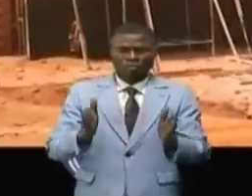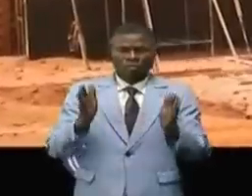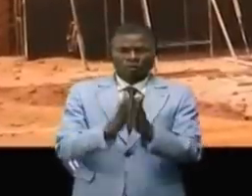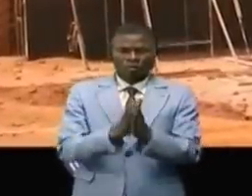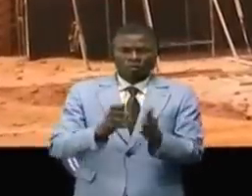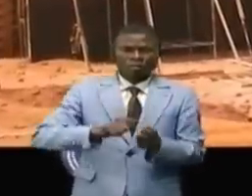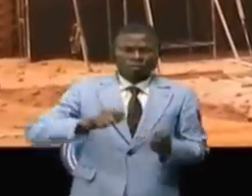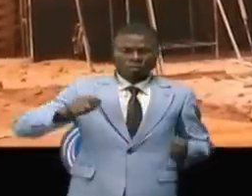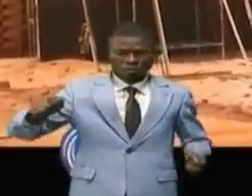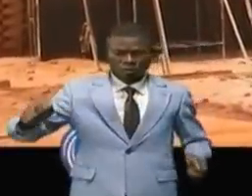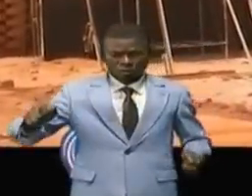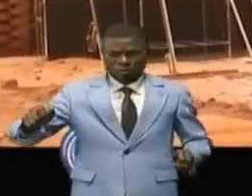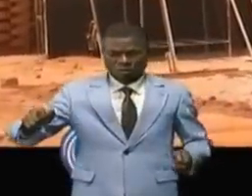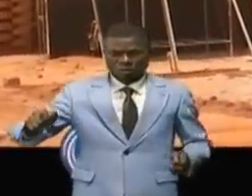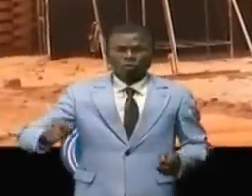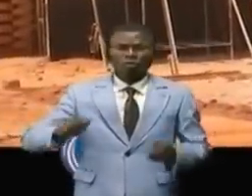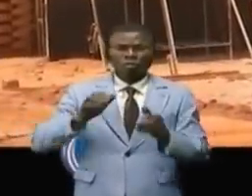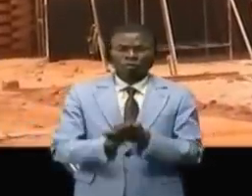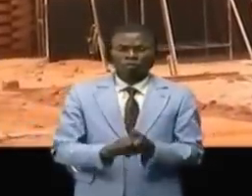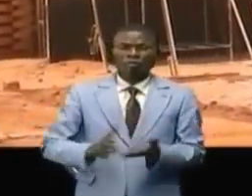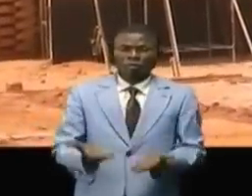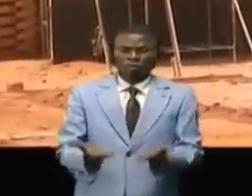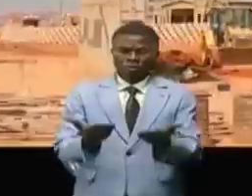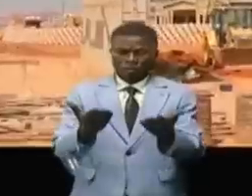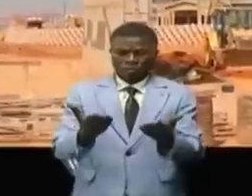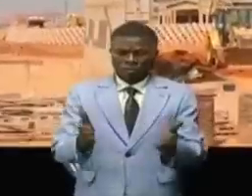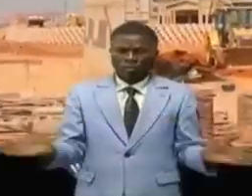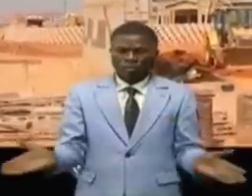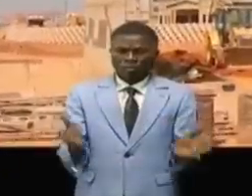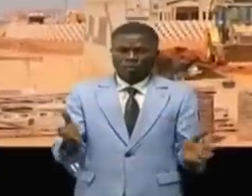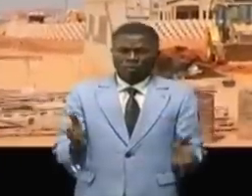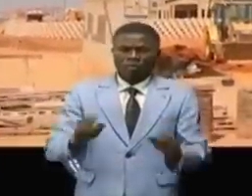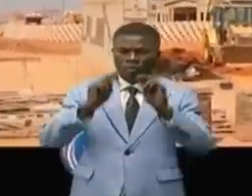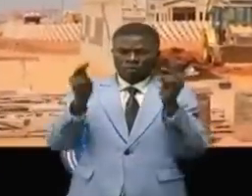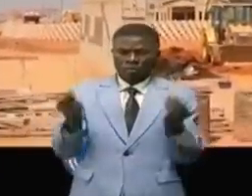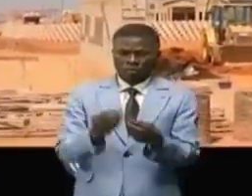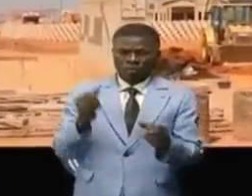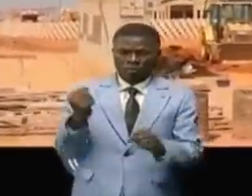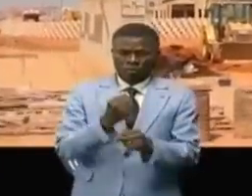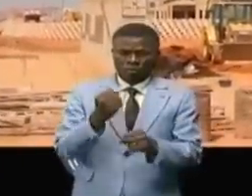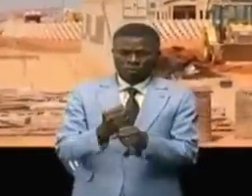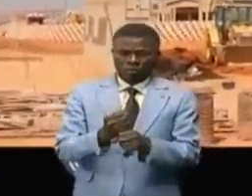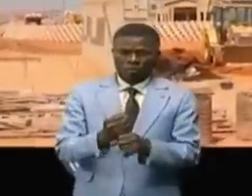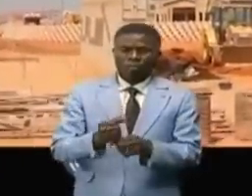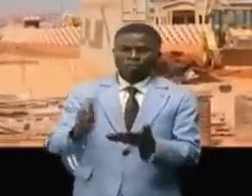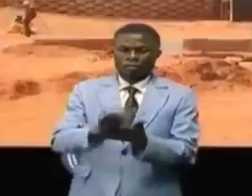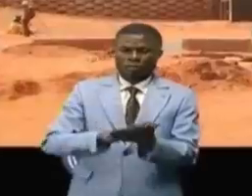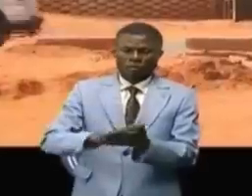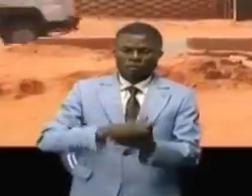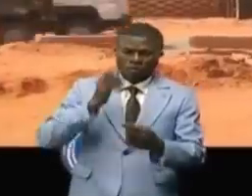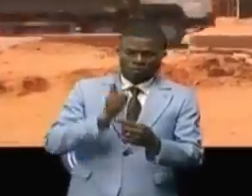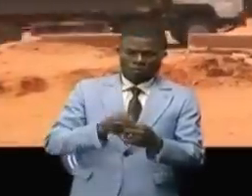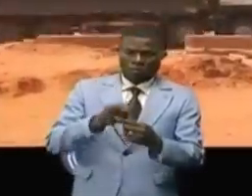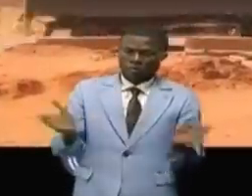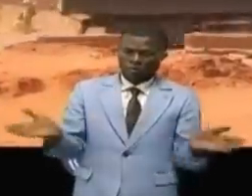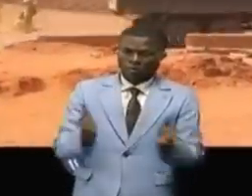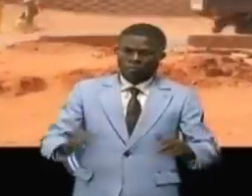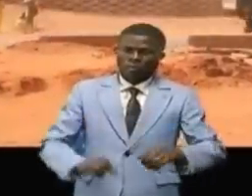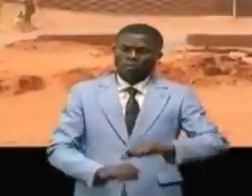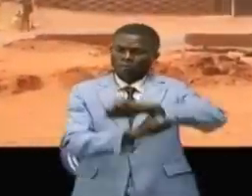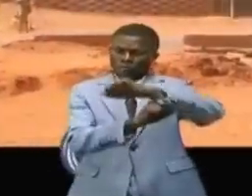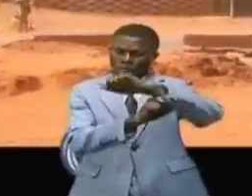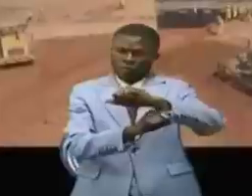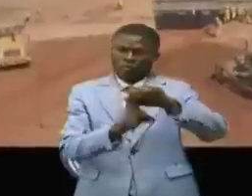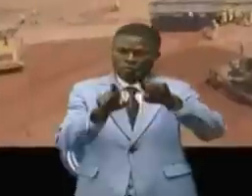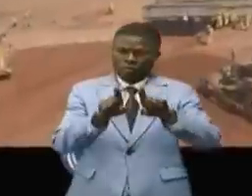de longueur c'est remblés sont encadrés par des structures circulaires formées en béton en vue de renforcer l'aspect esthétique